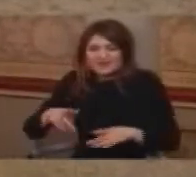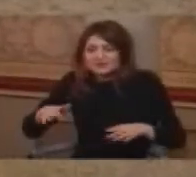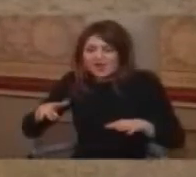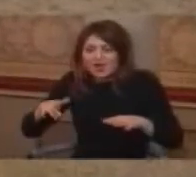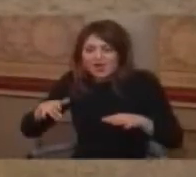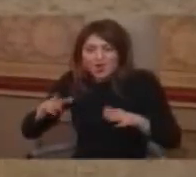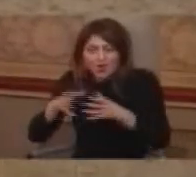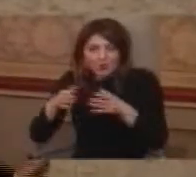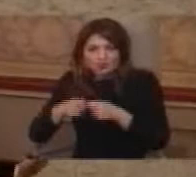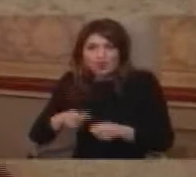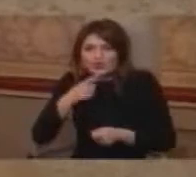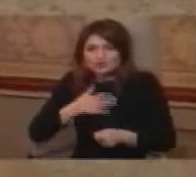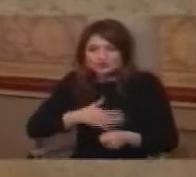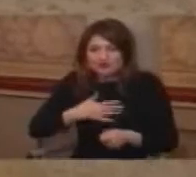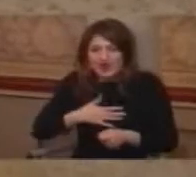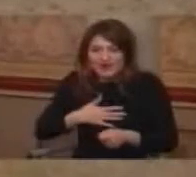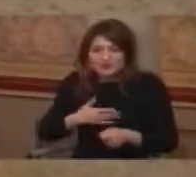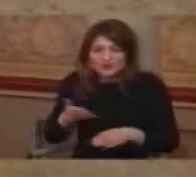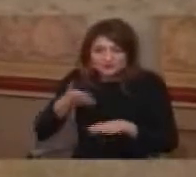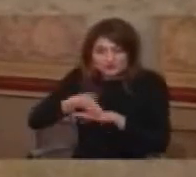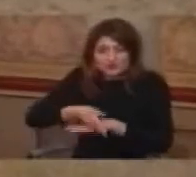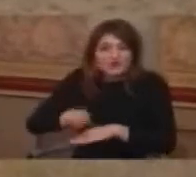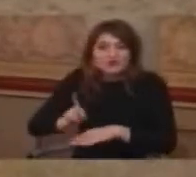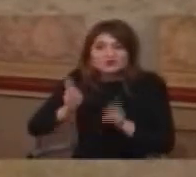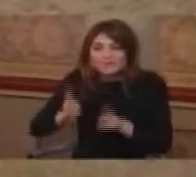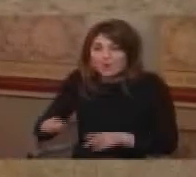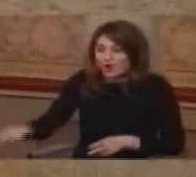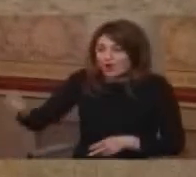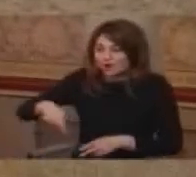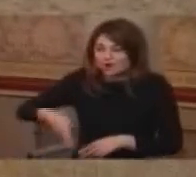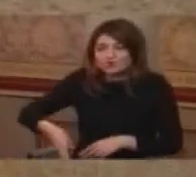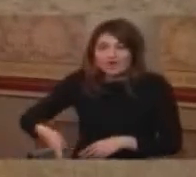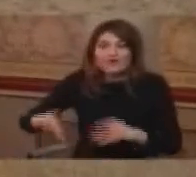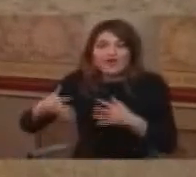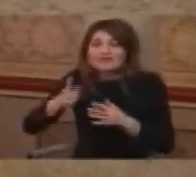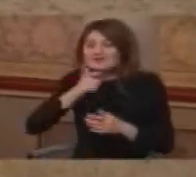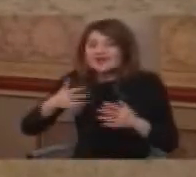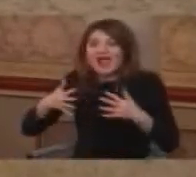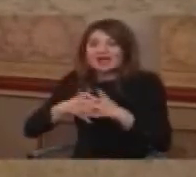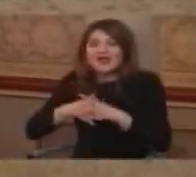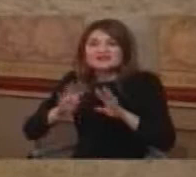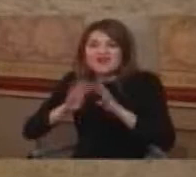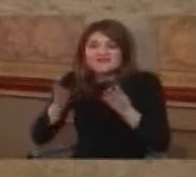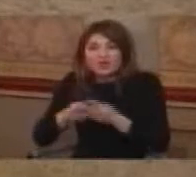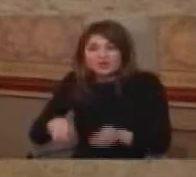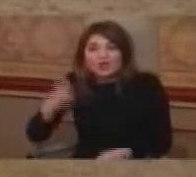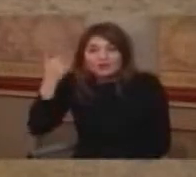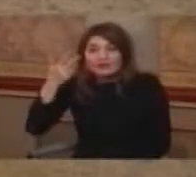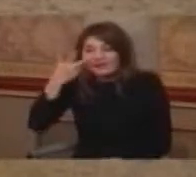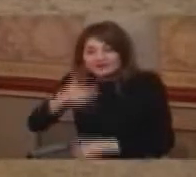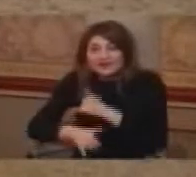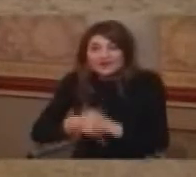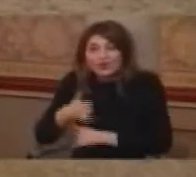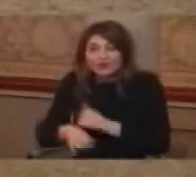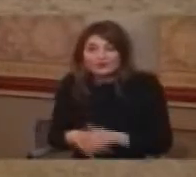htjeli sudjelovati, nisu mogli doći ovdje u ovu gradsku vijećnicu, staru gradsku vijećnicu. I tada smo zaključili, bilo je to prije 3 godine,